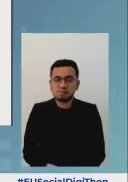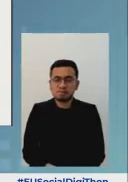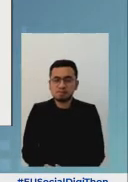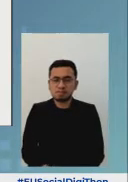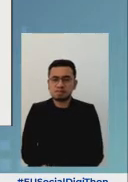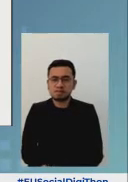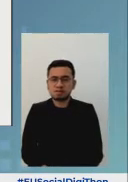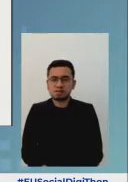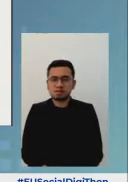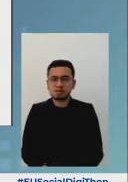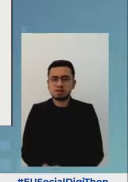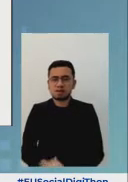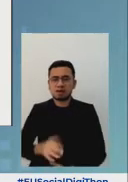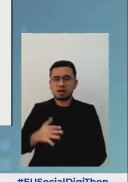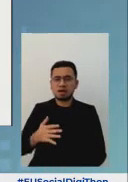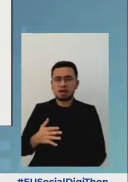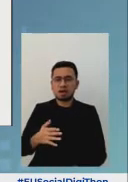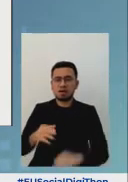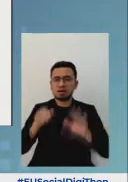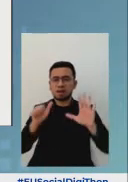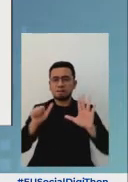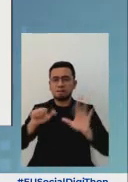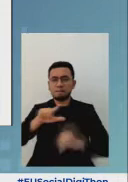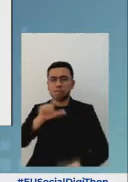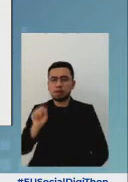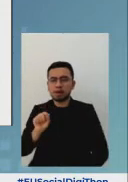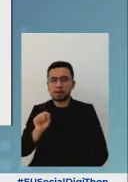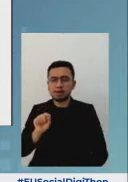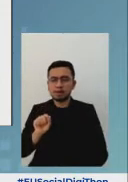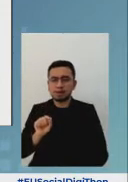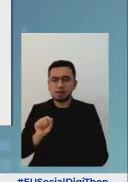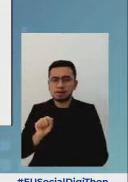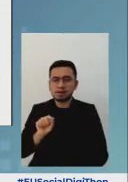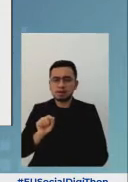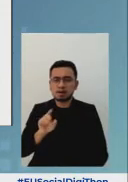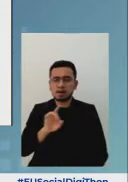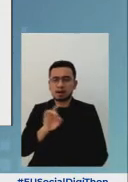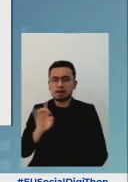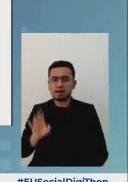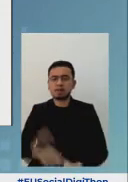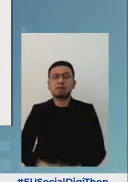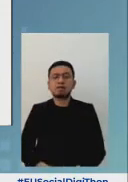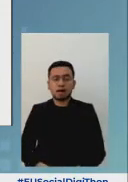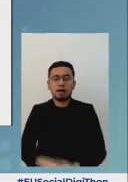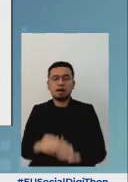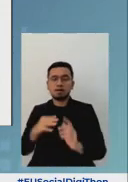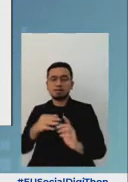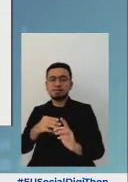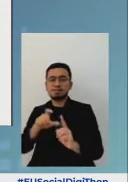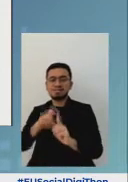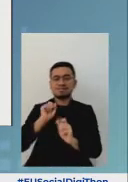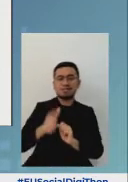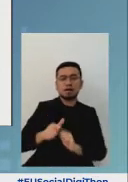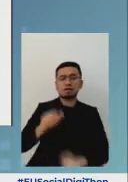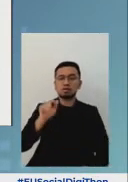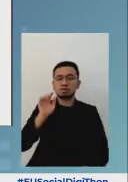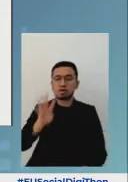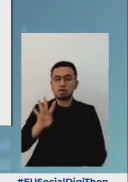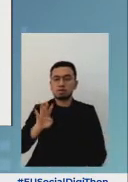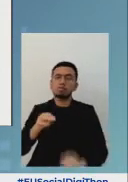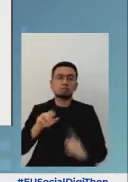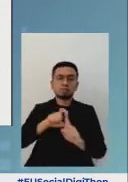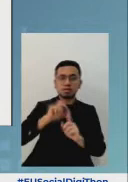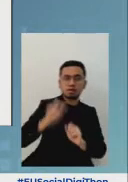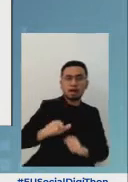6 bulan, sampai dengan 6 tahun, ya. Kemudian denda paling banyak 1 miliar, ya. Nah, ini perlu